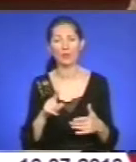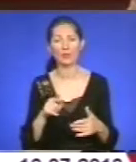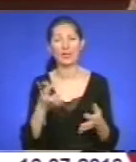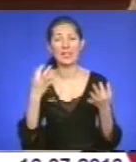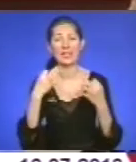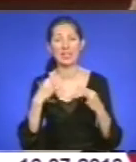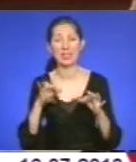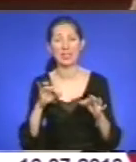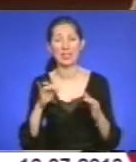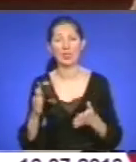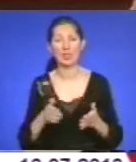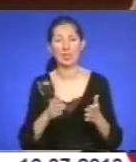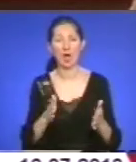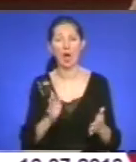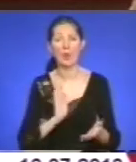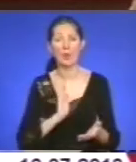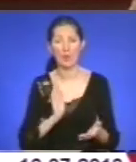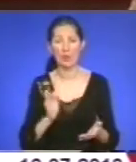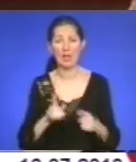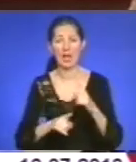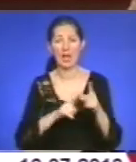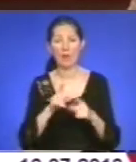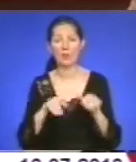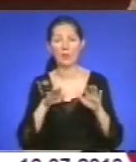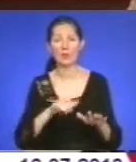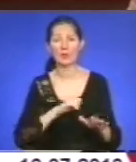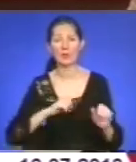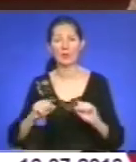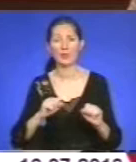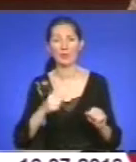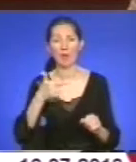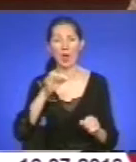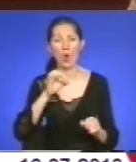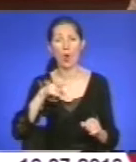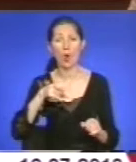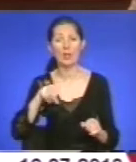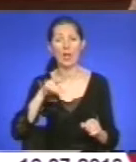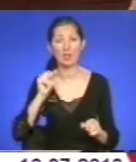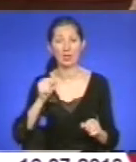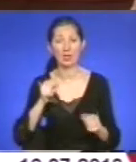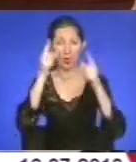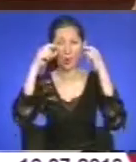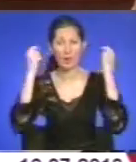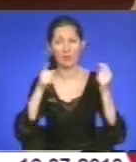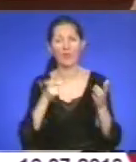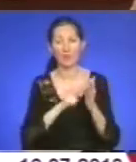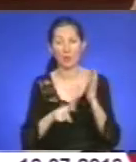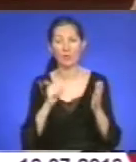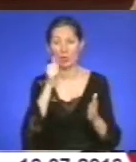демократичним шляхом відбувалася реформа місцевого самоврядування в Голландії. Вона 80 років йшла.